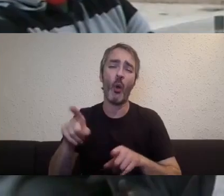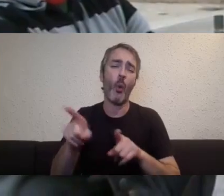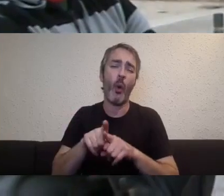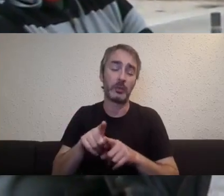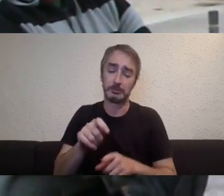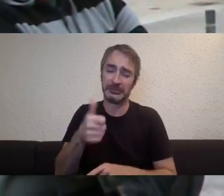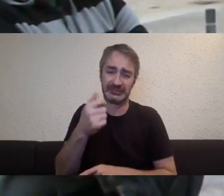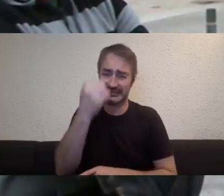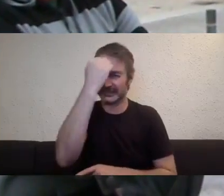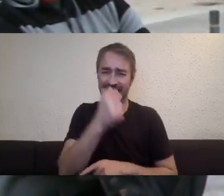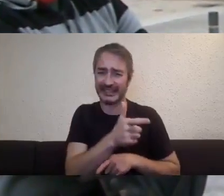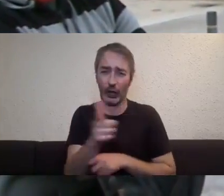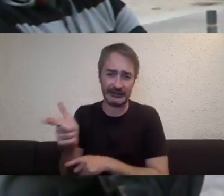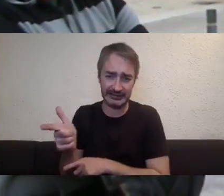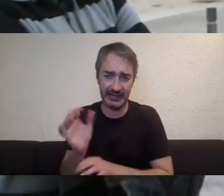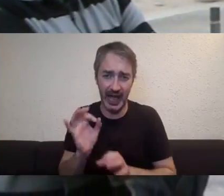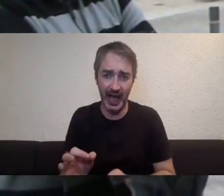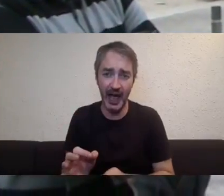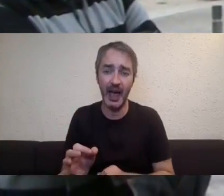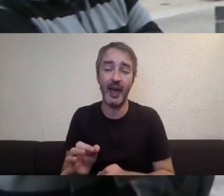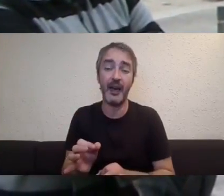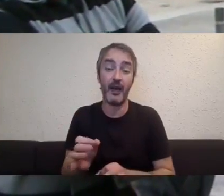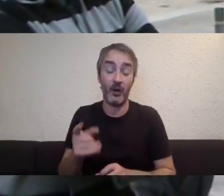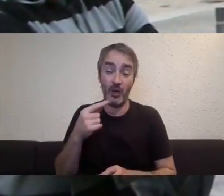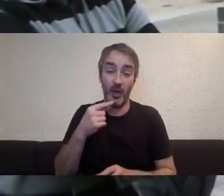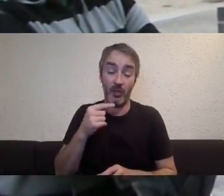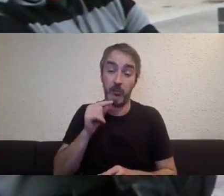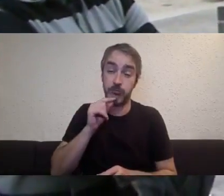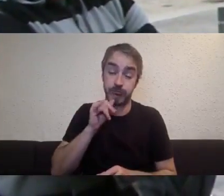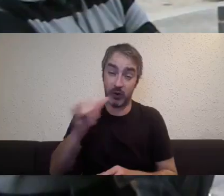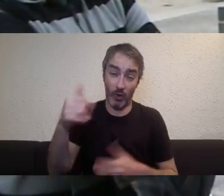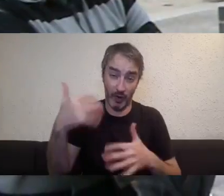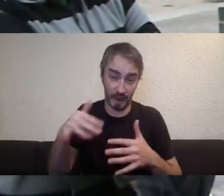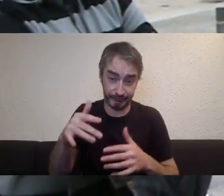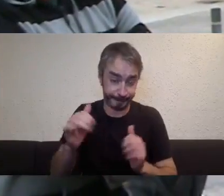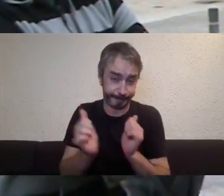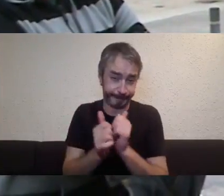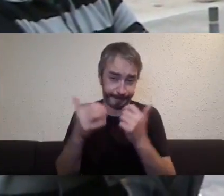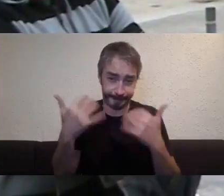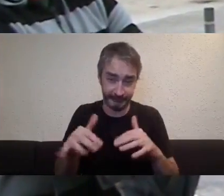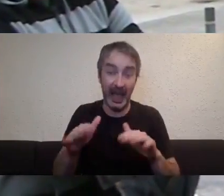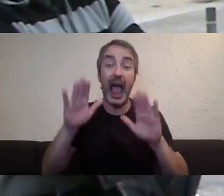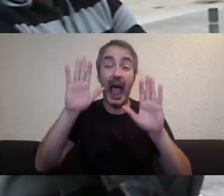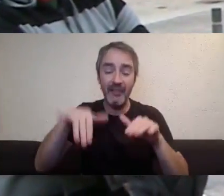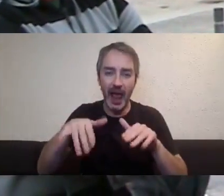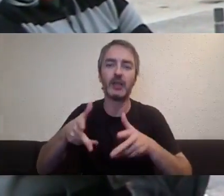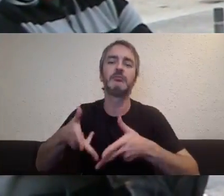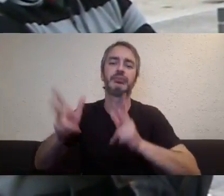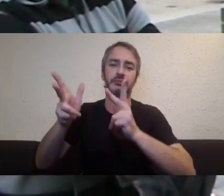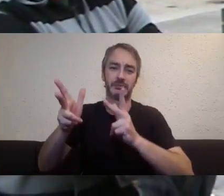danys i atemptat. I, bueno, tenia per aquell llistat de tot el que els acusaven, però bueno, al